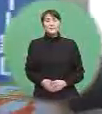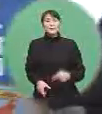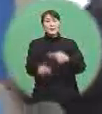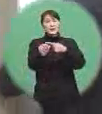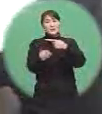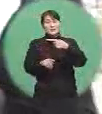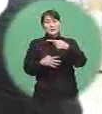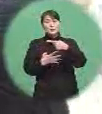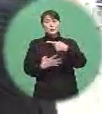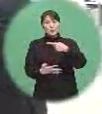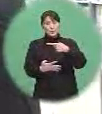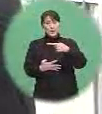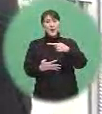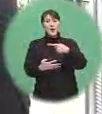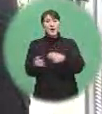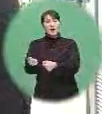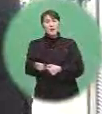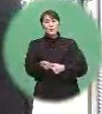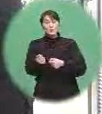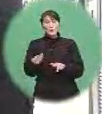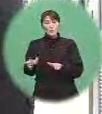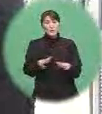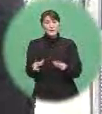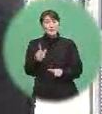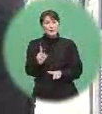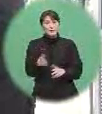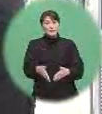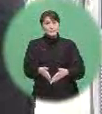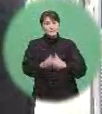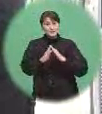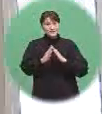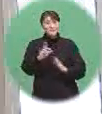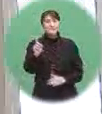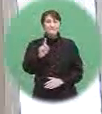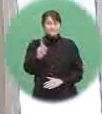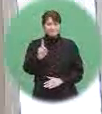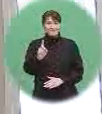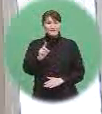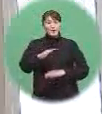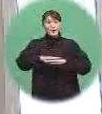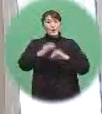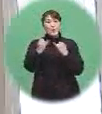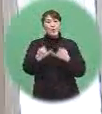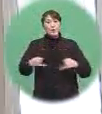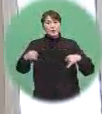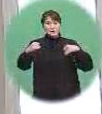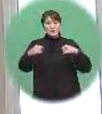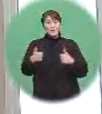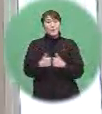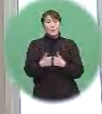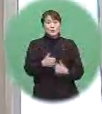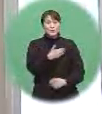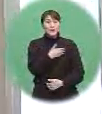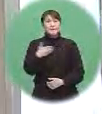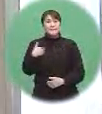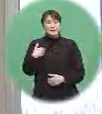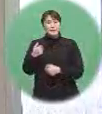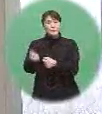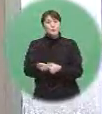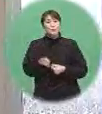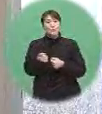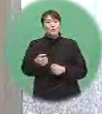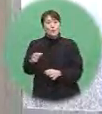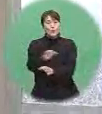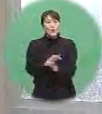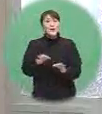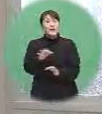今月4日に農業政策課に開設されたのは、オンラインでも相談できる農業経営新